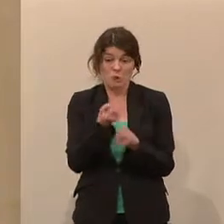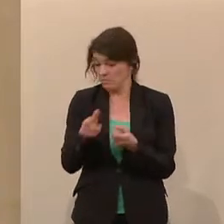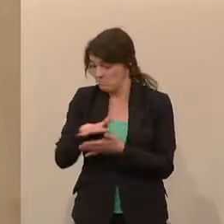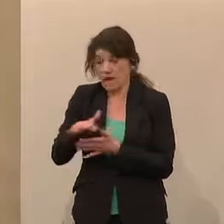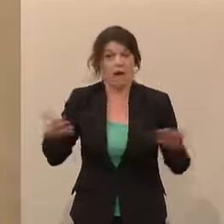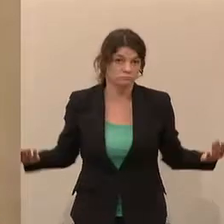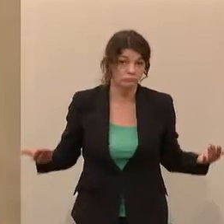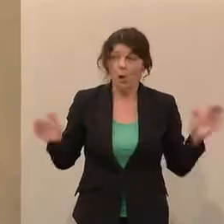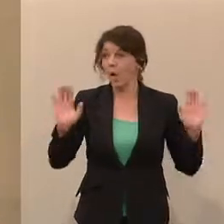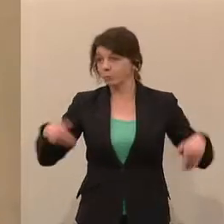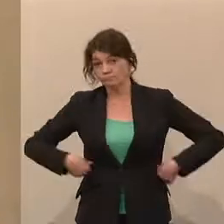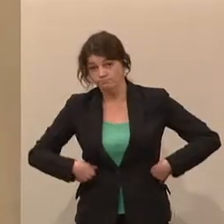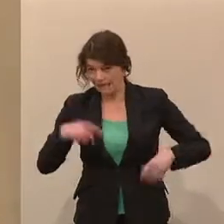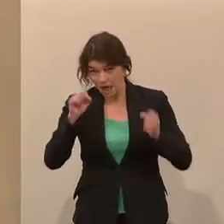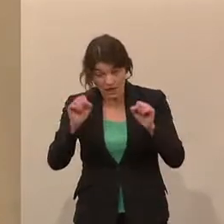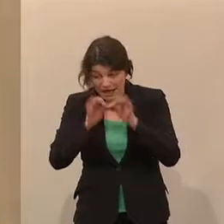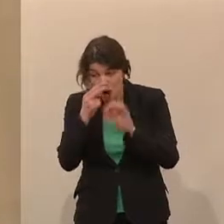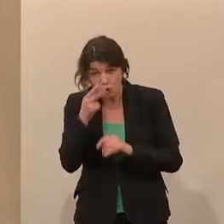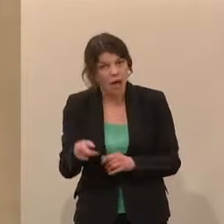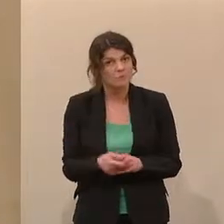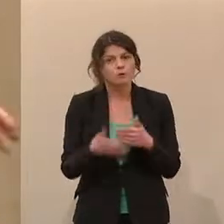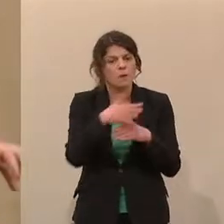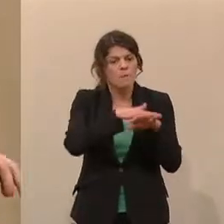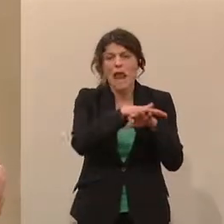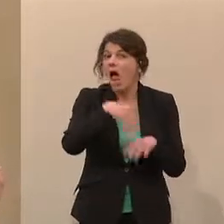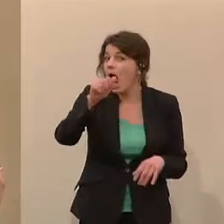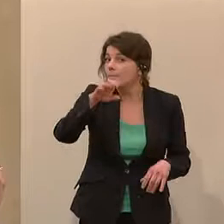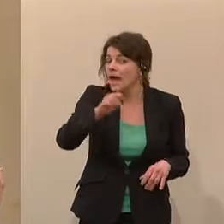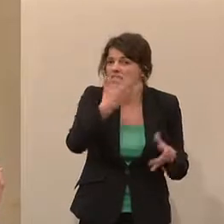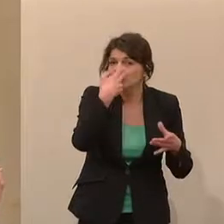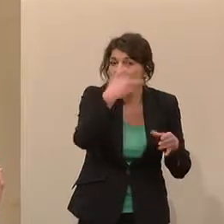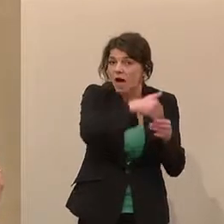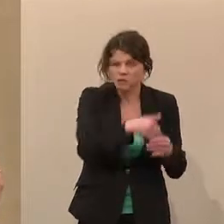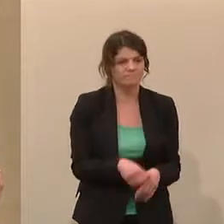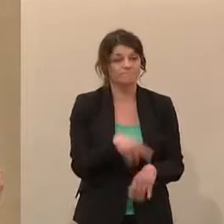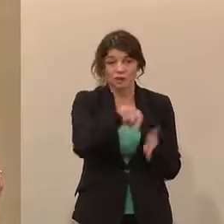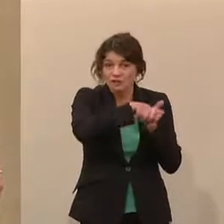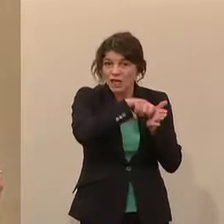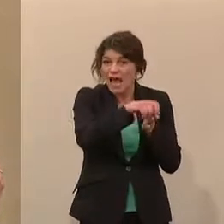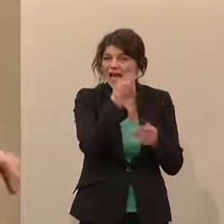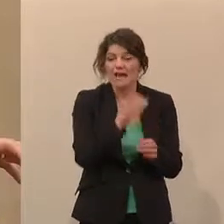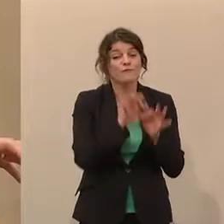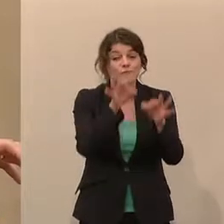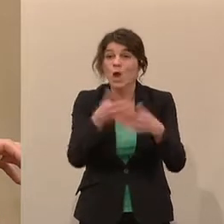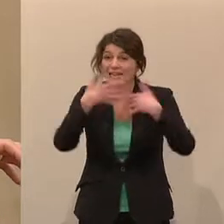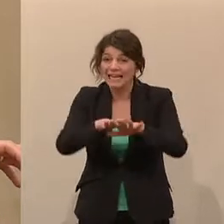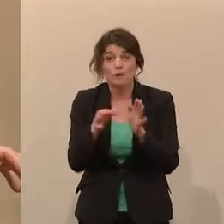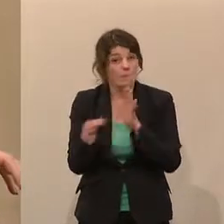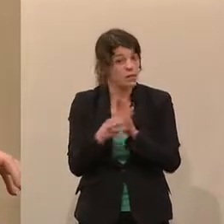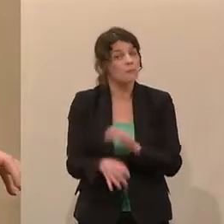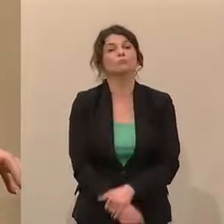aber wir können sie es gerne genau anschauen auf den bereich ams näher hin sie streichen die mittel und anderen für integrationsmaßnahmen